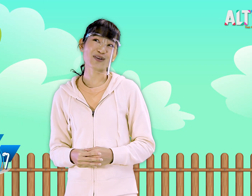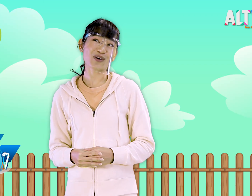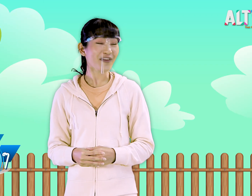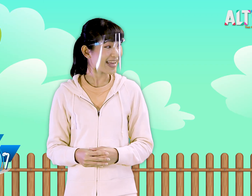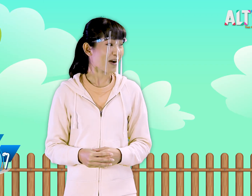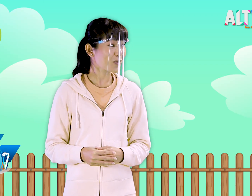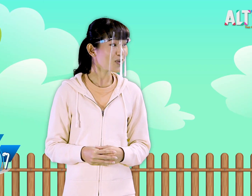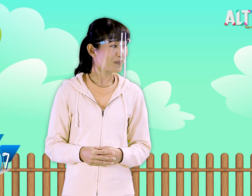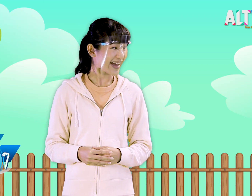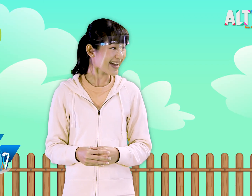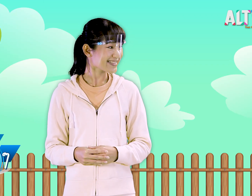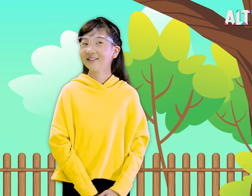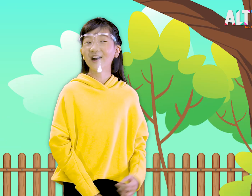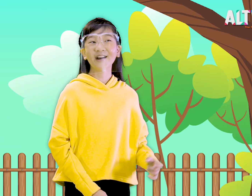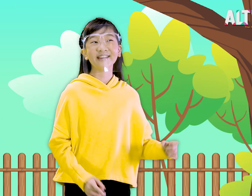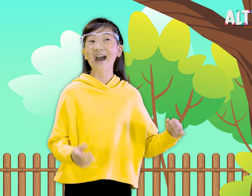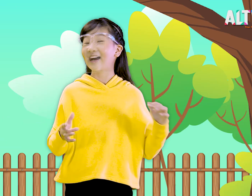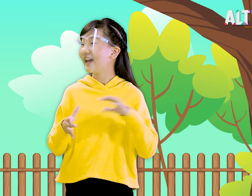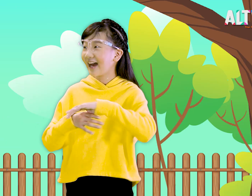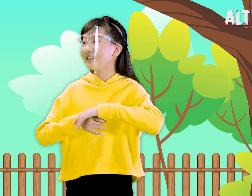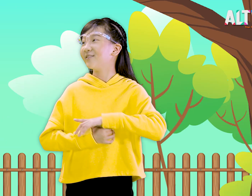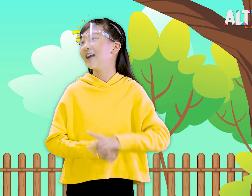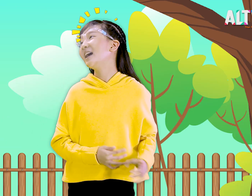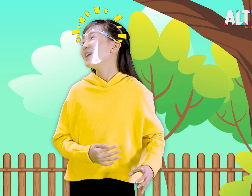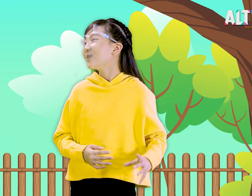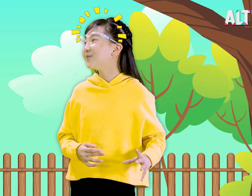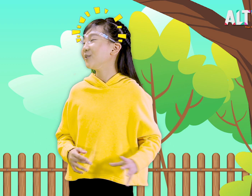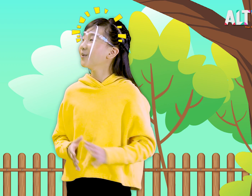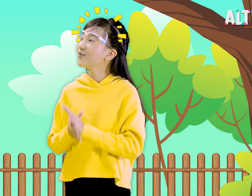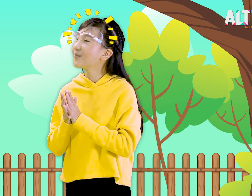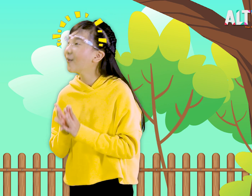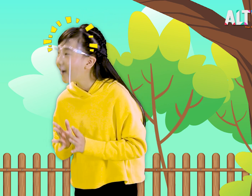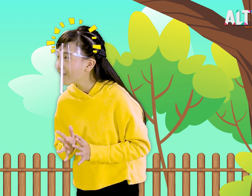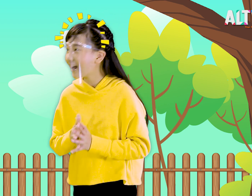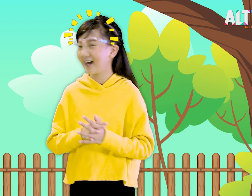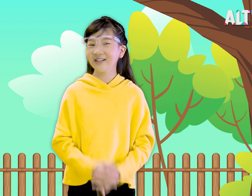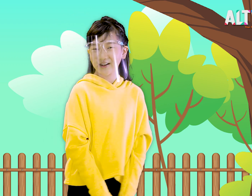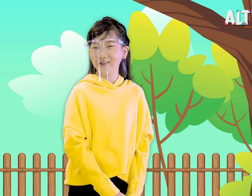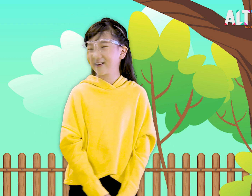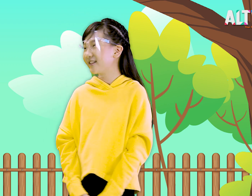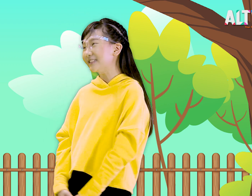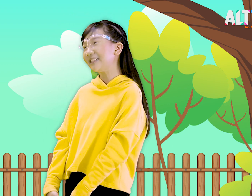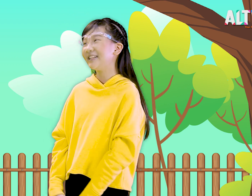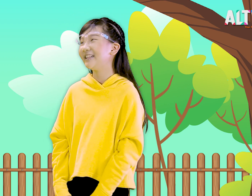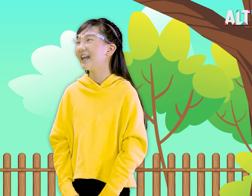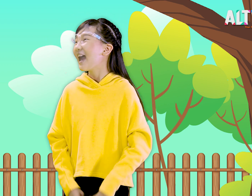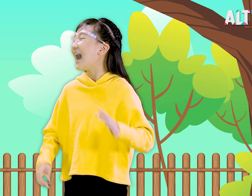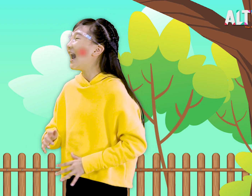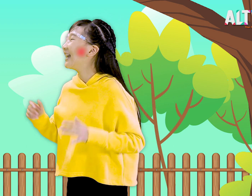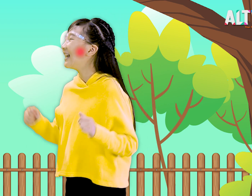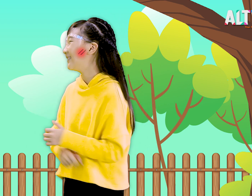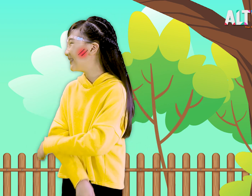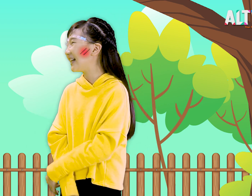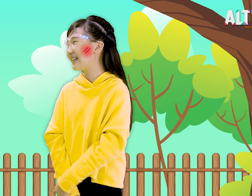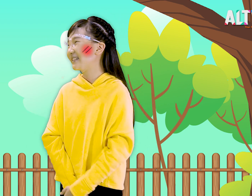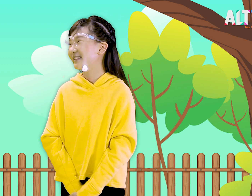แล้วน้องเฟย์อยากรู้อยู่ไหมคะ ก็อยากนะคะแต่ว่าครูฝนต้องพูดเบาๆนะคะเดี๋ยวคนเขาจะได้ยินอาย